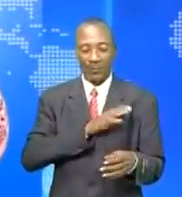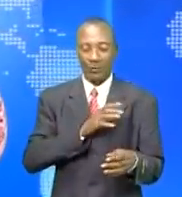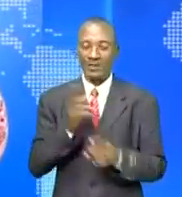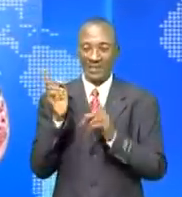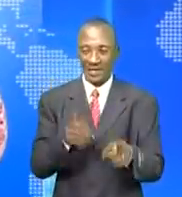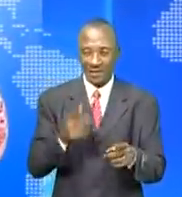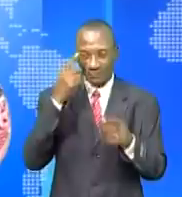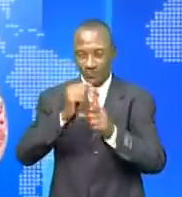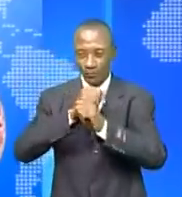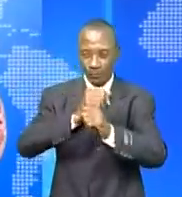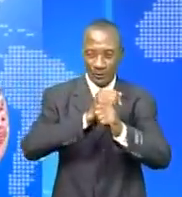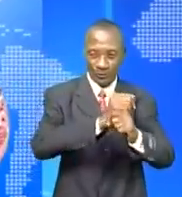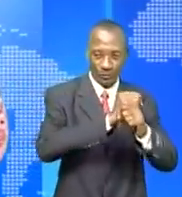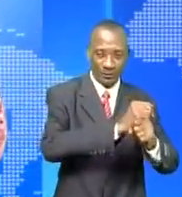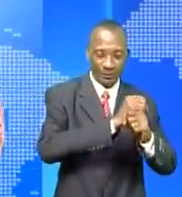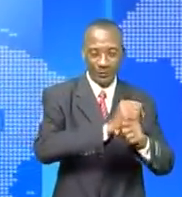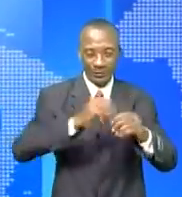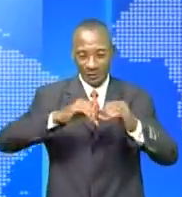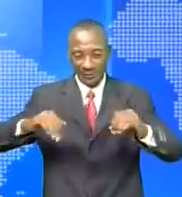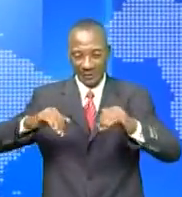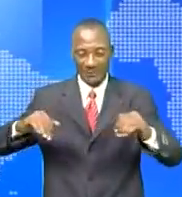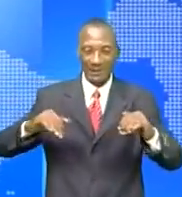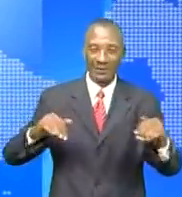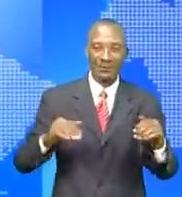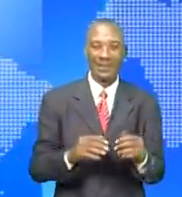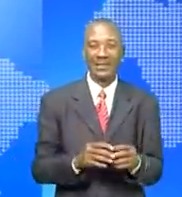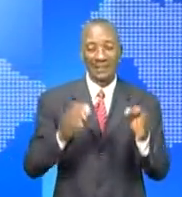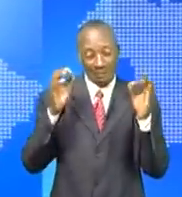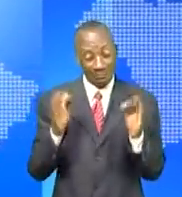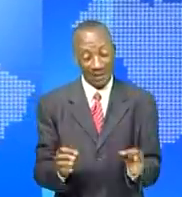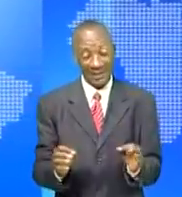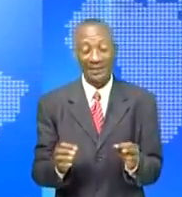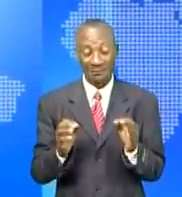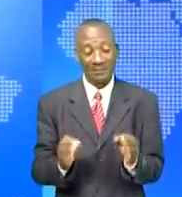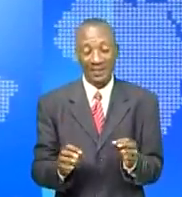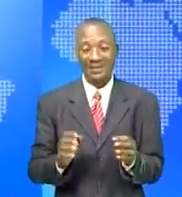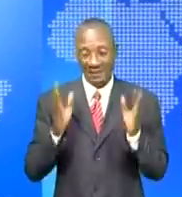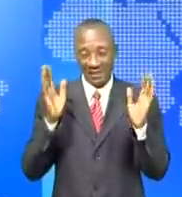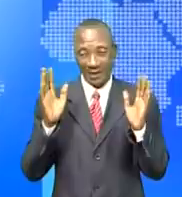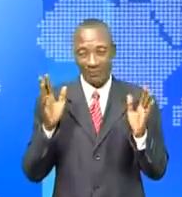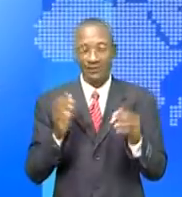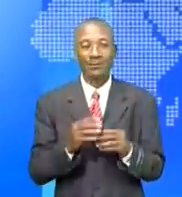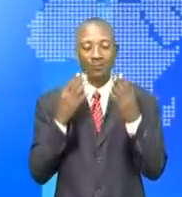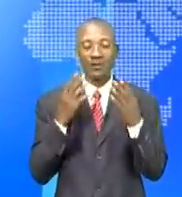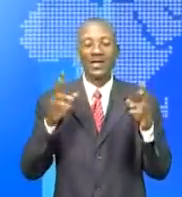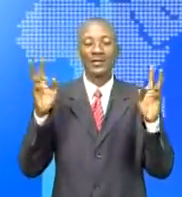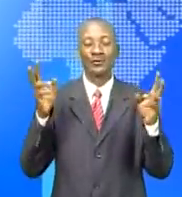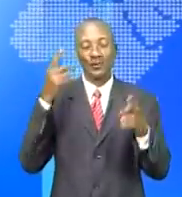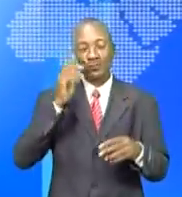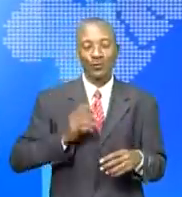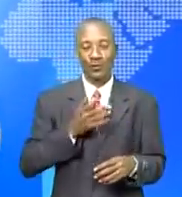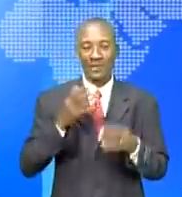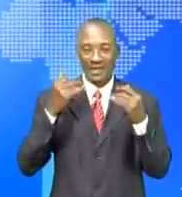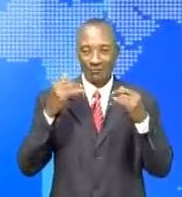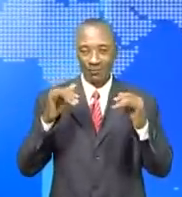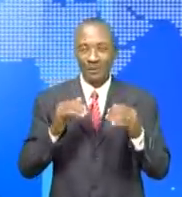que la clôture du mois du Ramadan ne s'est pas déroulée en toute quiétude. Voilà tout pour les titre de ce journal. À toutes